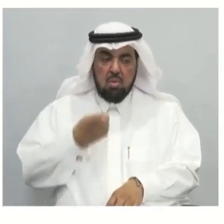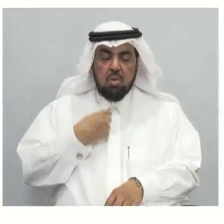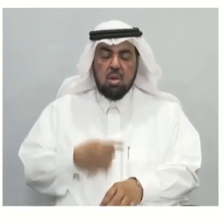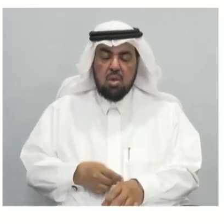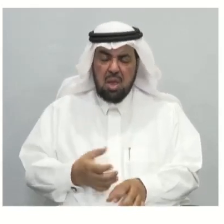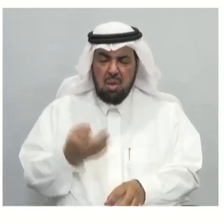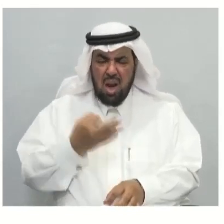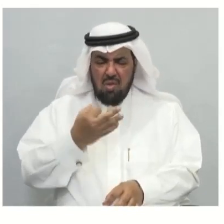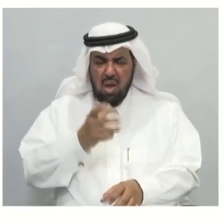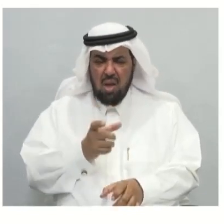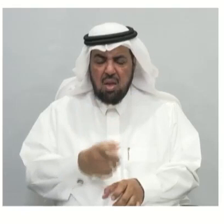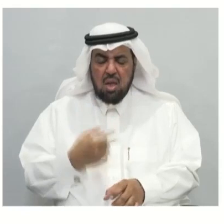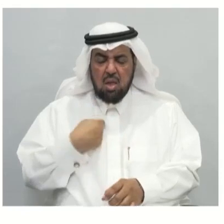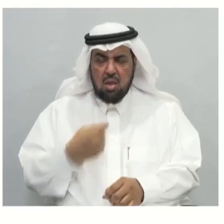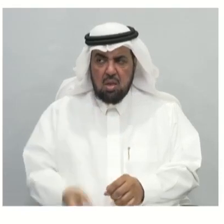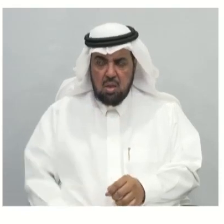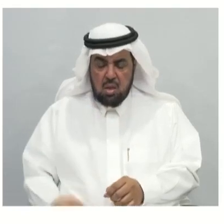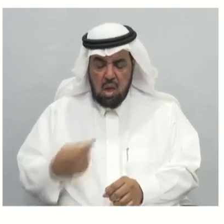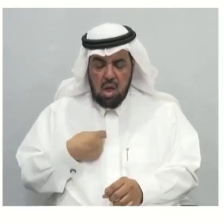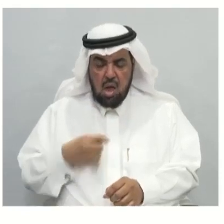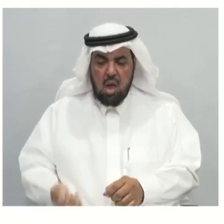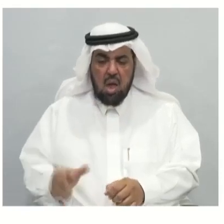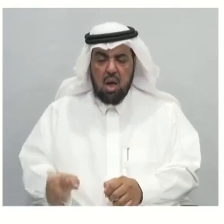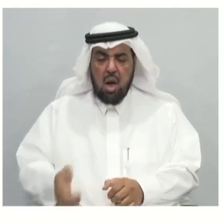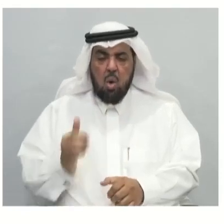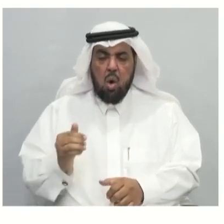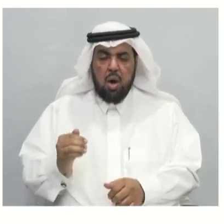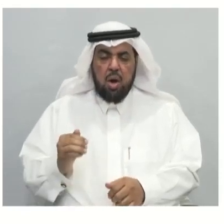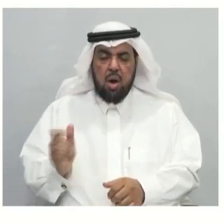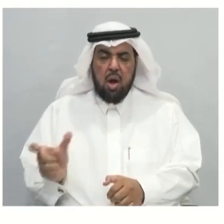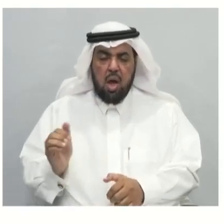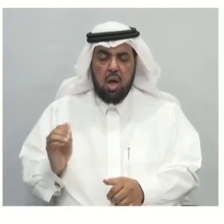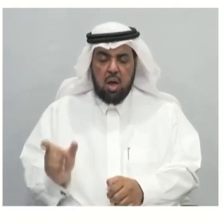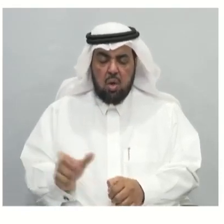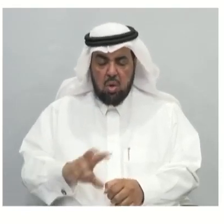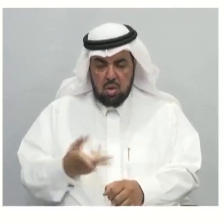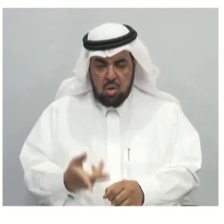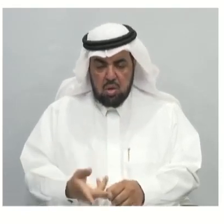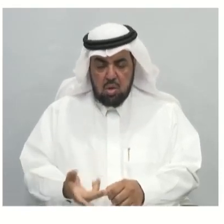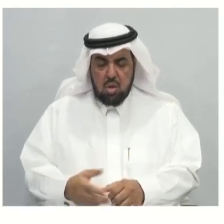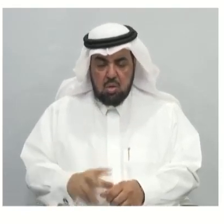وتجنب الالفاظ الداله على الشخص مثل انا ونحن واستبدلها بصيغه